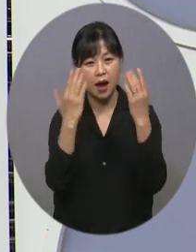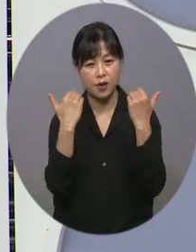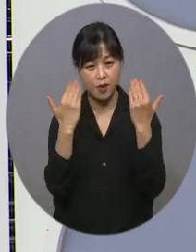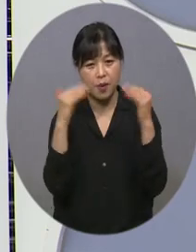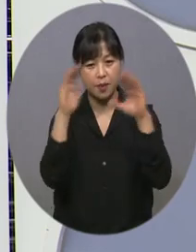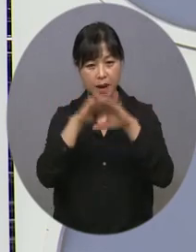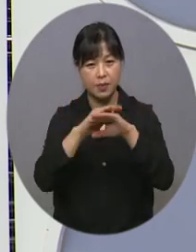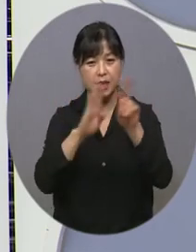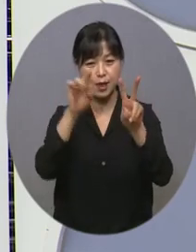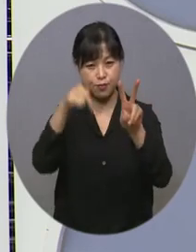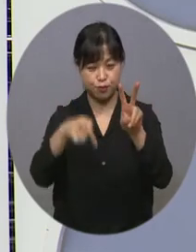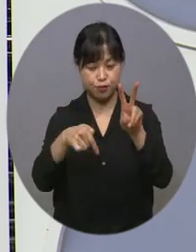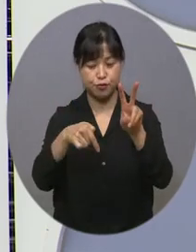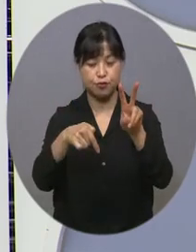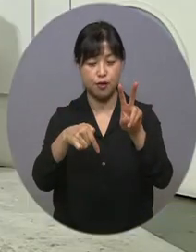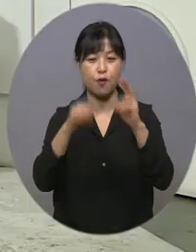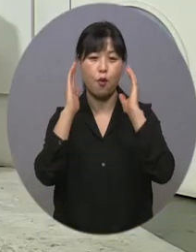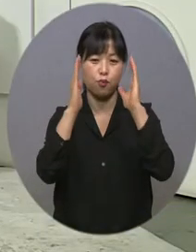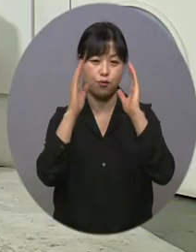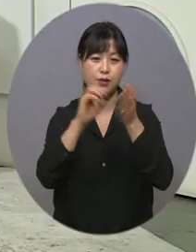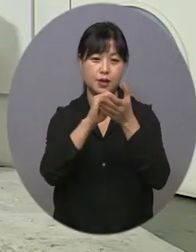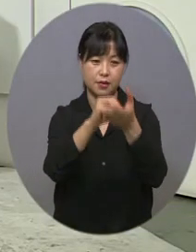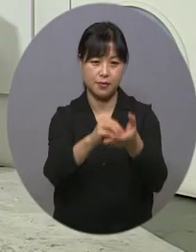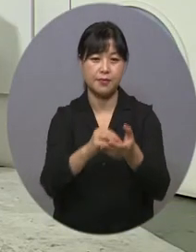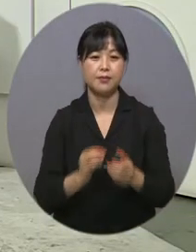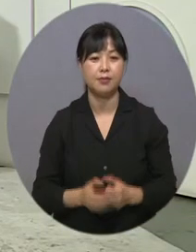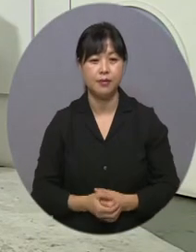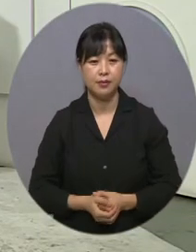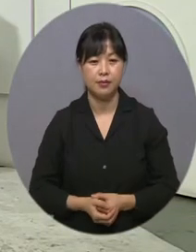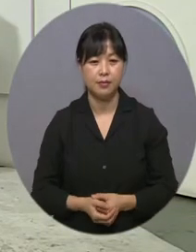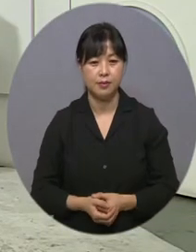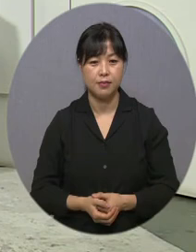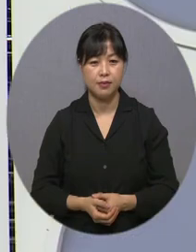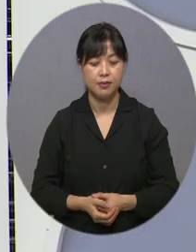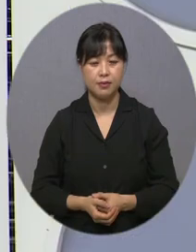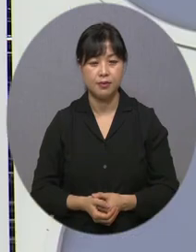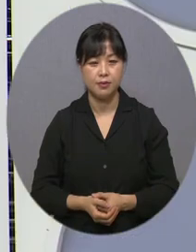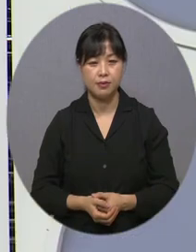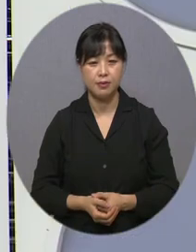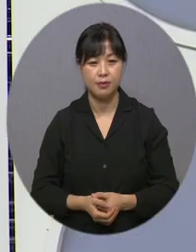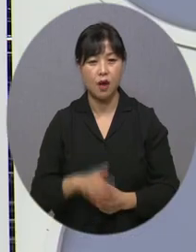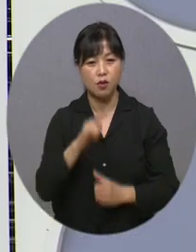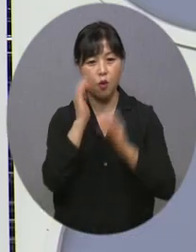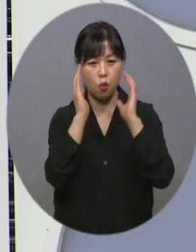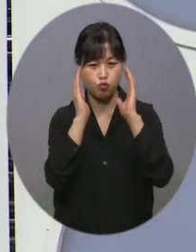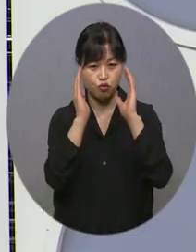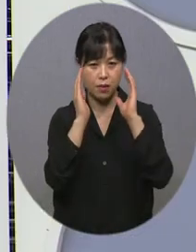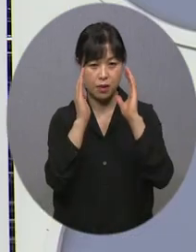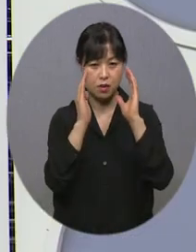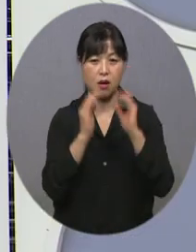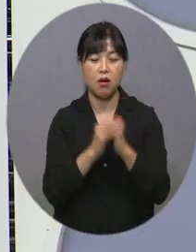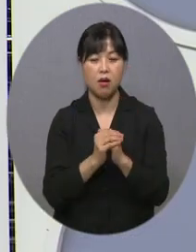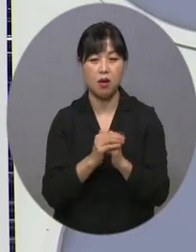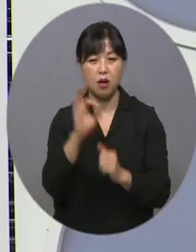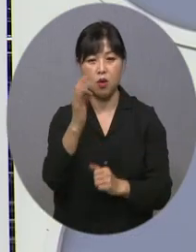저기 2부 강좌를 들어간 예, 거죠. 예. 예. 그래서 거기서 이제 공부를 하면서 이제 외무고시